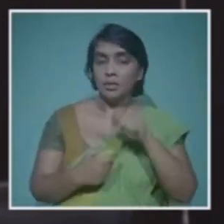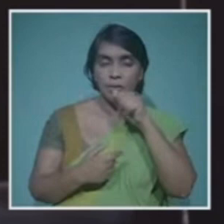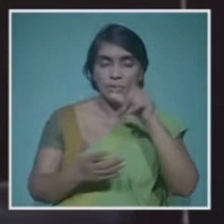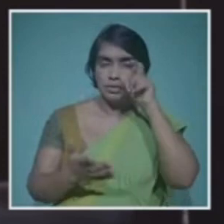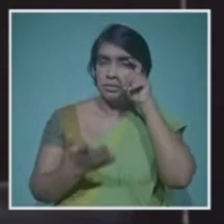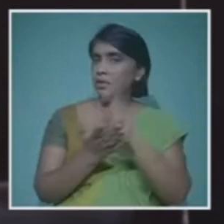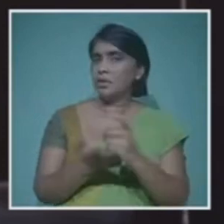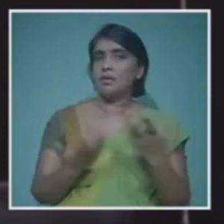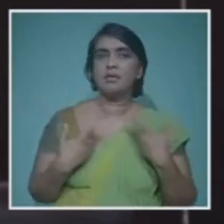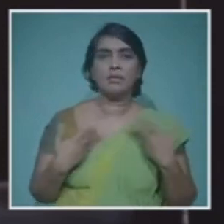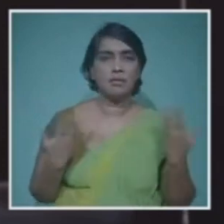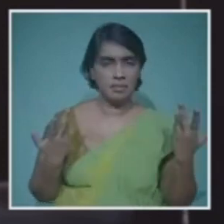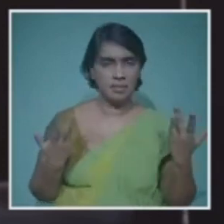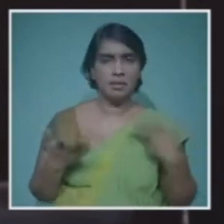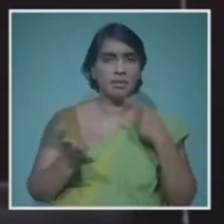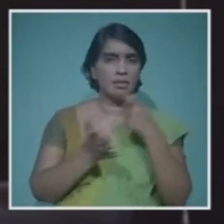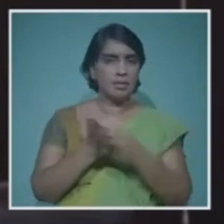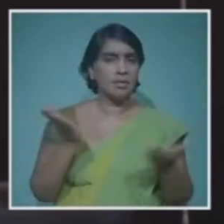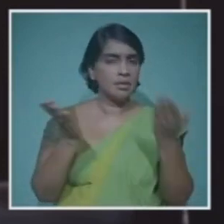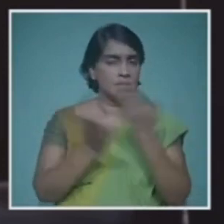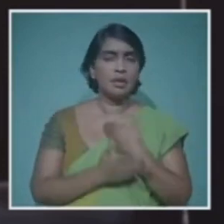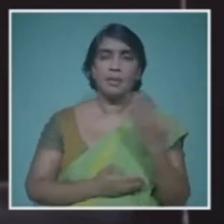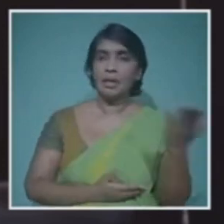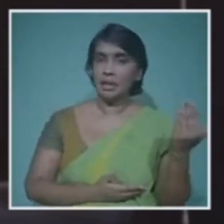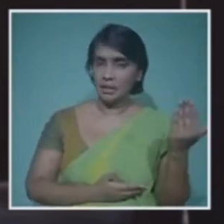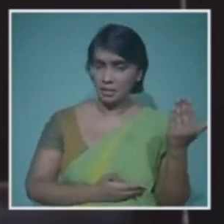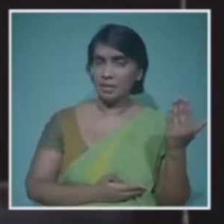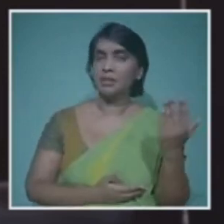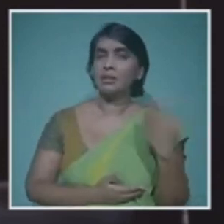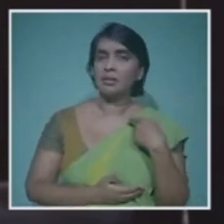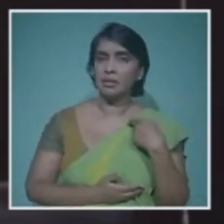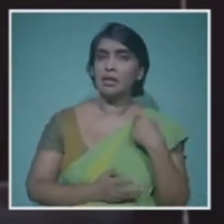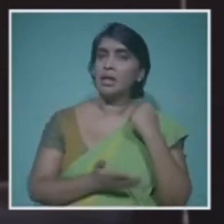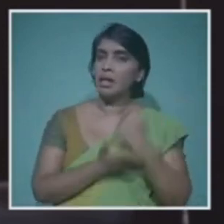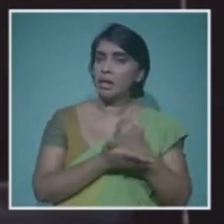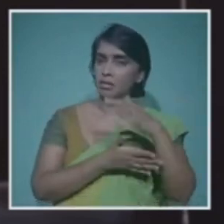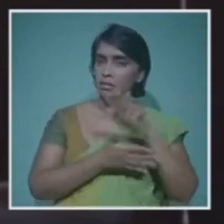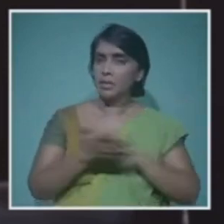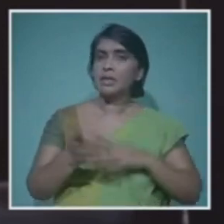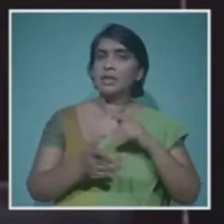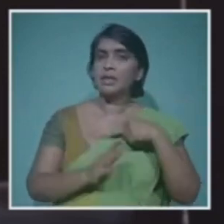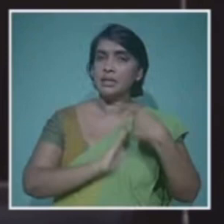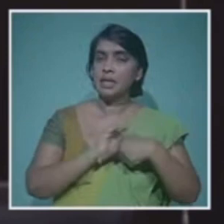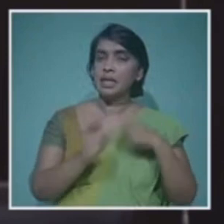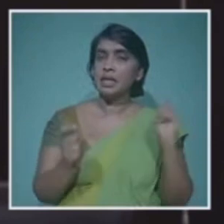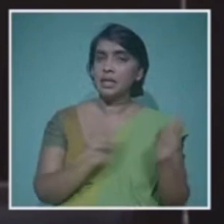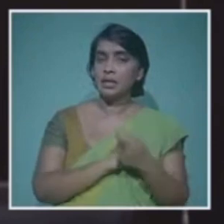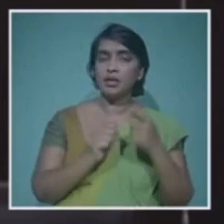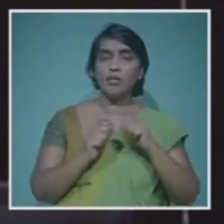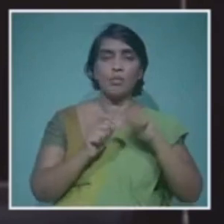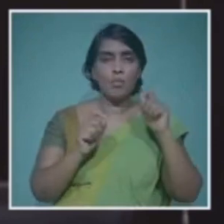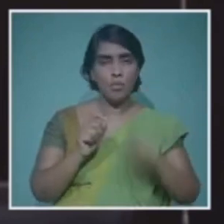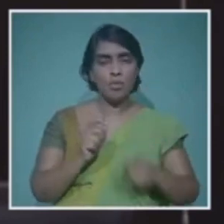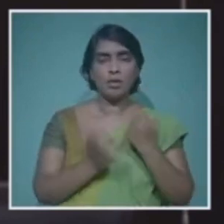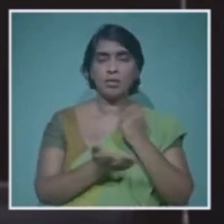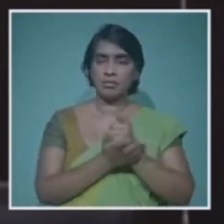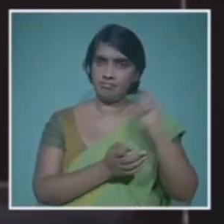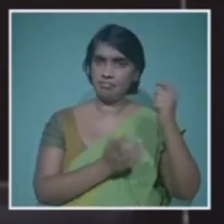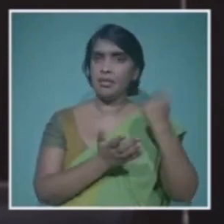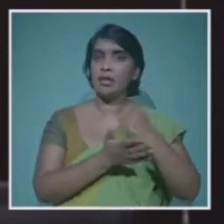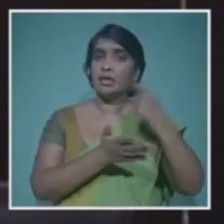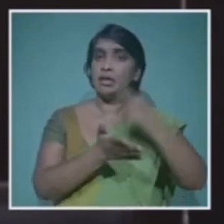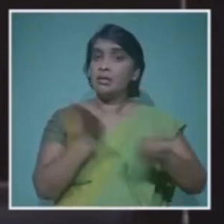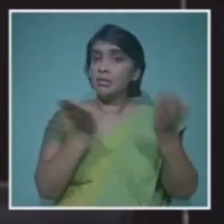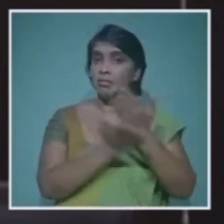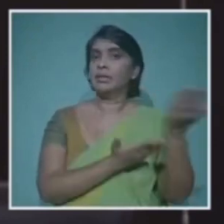නැහැ. මේ ගිවිසුම මම ඉල්ලලා දැන් ලිපියක් ශ්‍රී ලංකා ක්‍රිකට් ආයතනයට යොමු කරලා තියෙනවා.